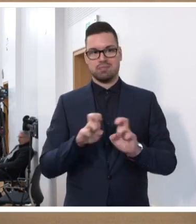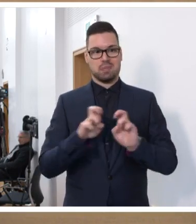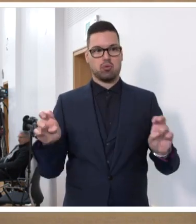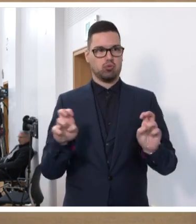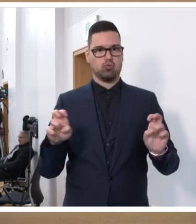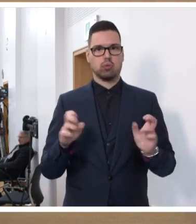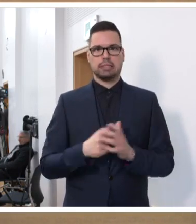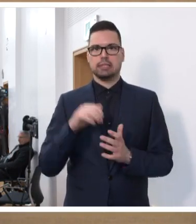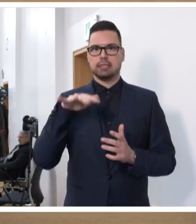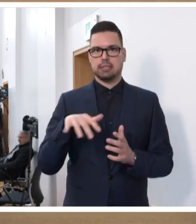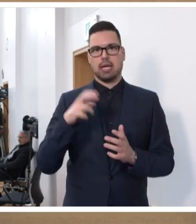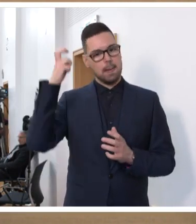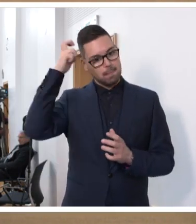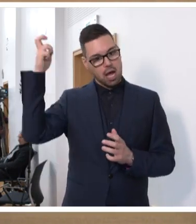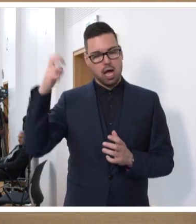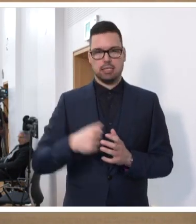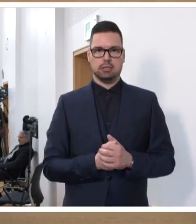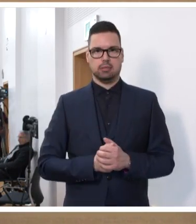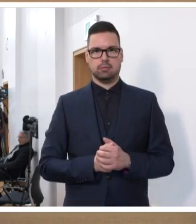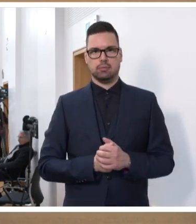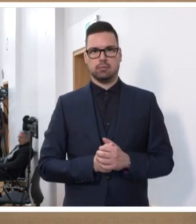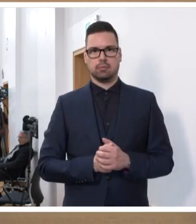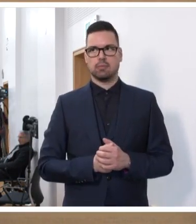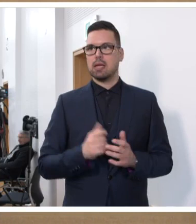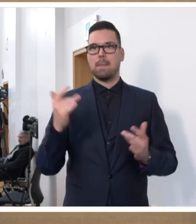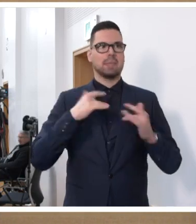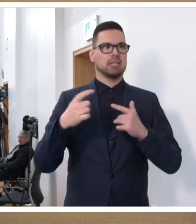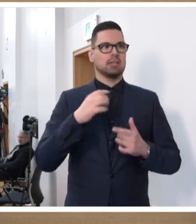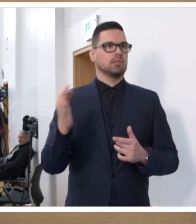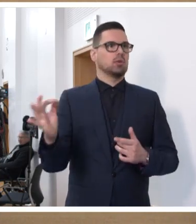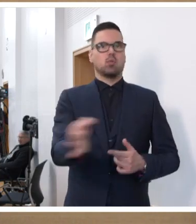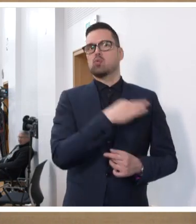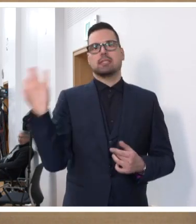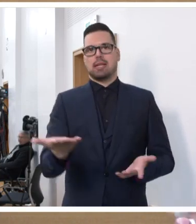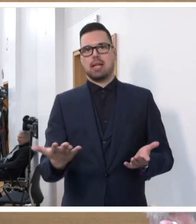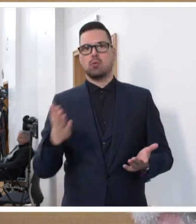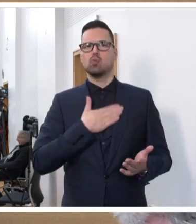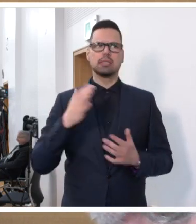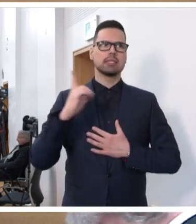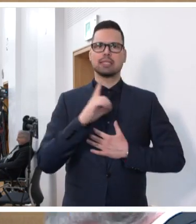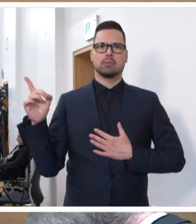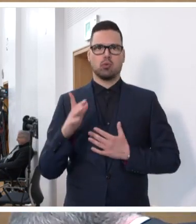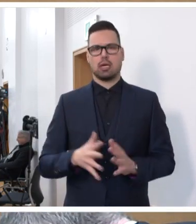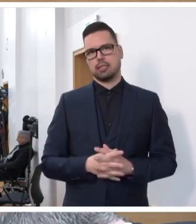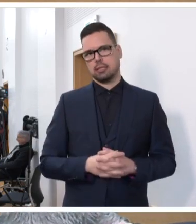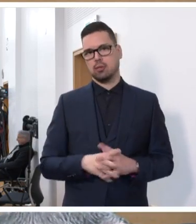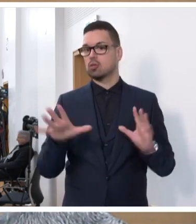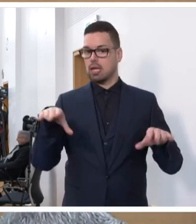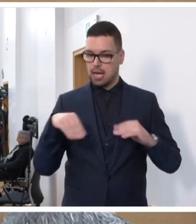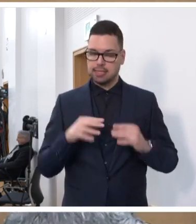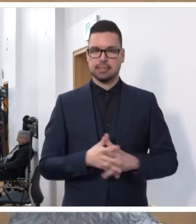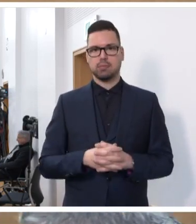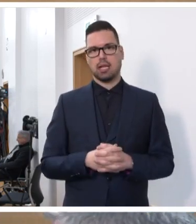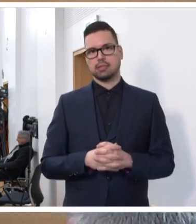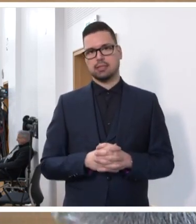kein Demokrat ernsthaft in den Weg stellen wird. Denn es betrifft uns alle. Es betrifft unsere Demokratie und die dauerhafte Akzeptanz dieser in